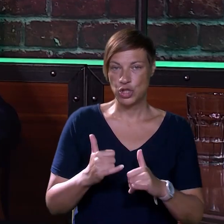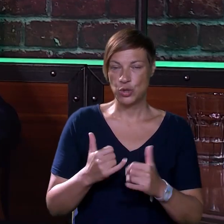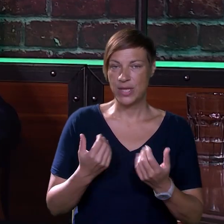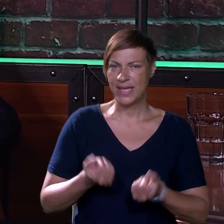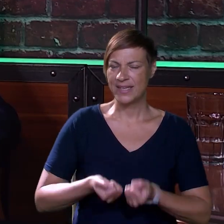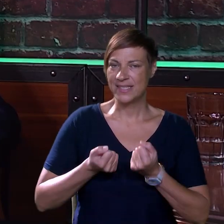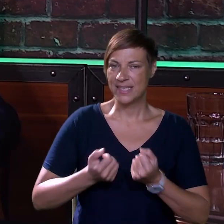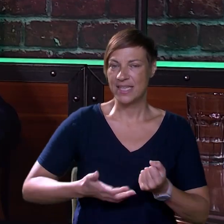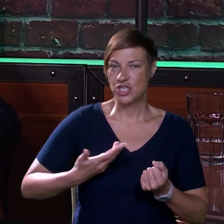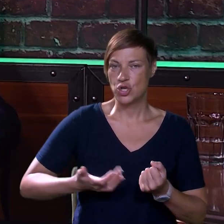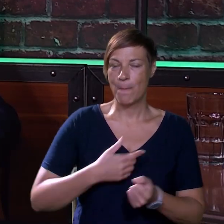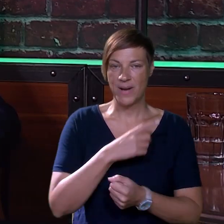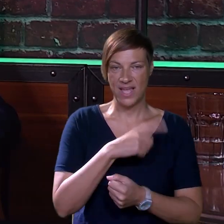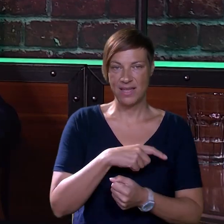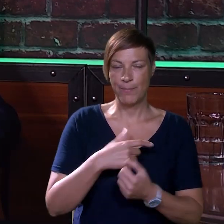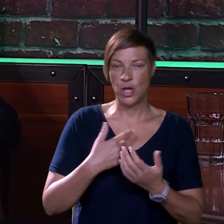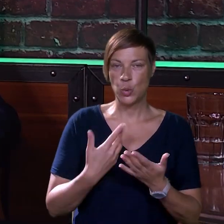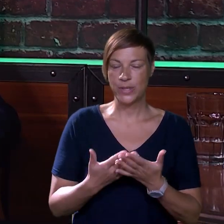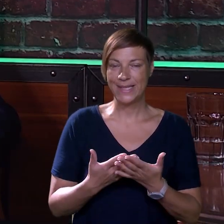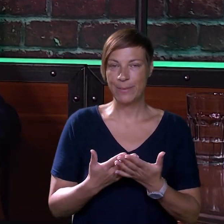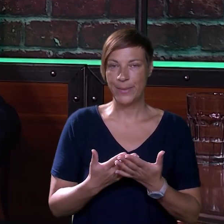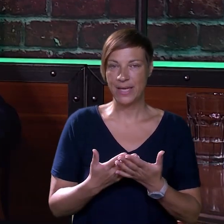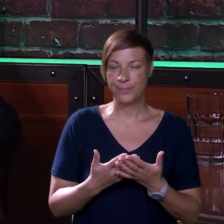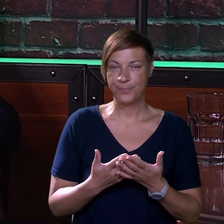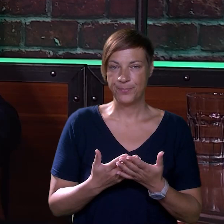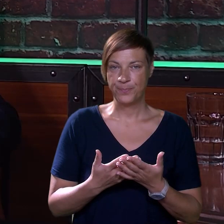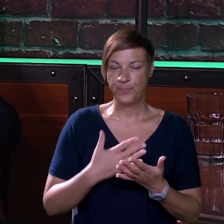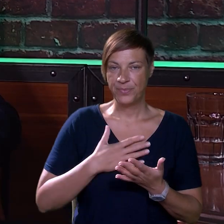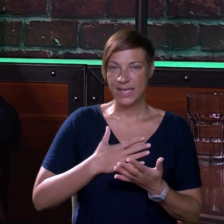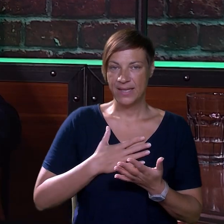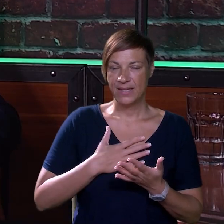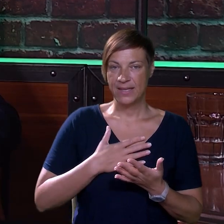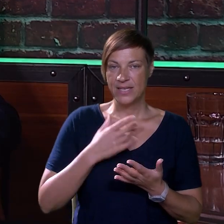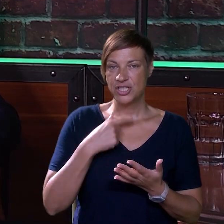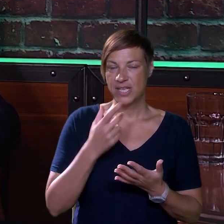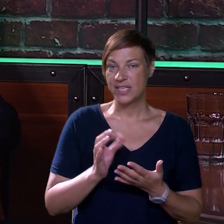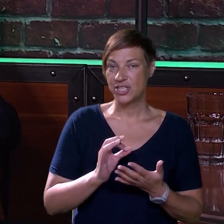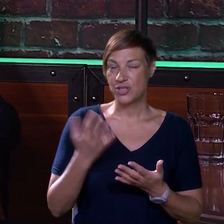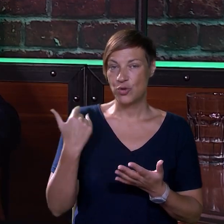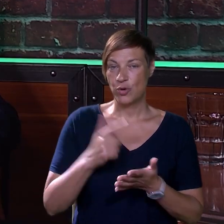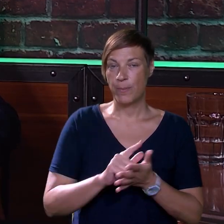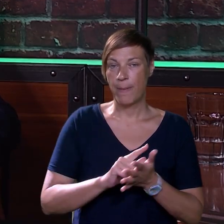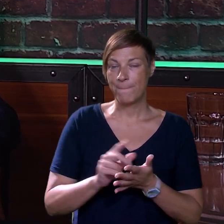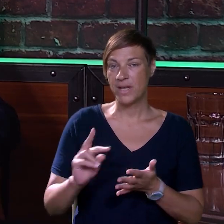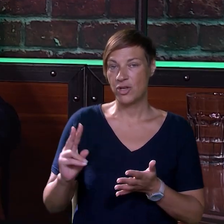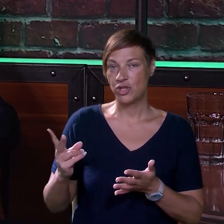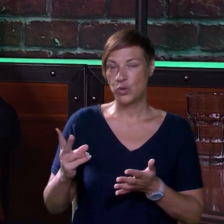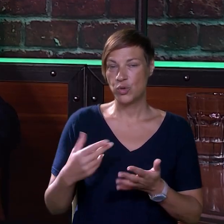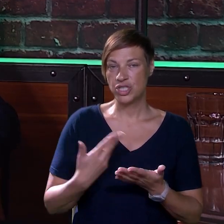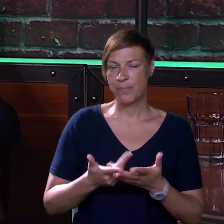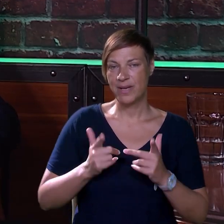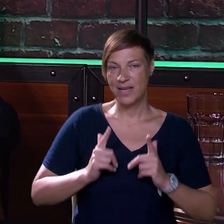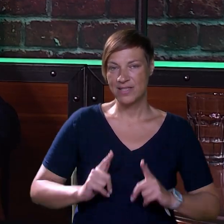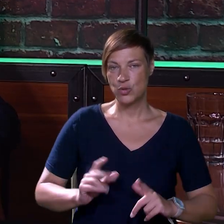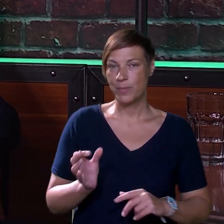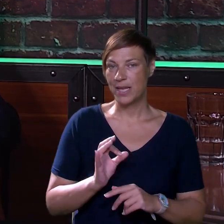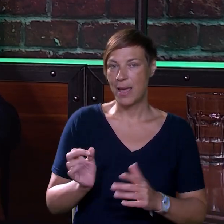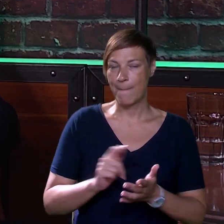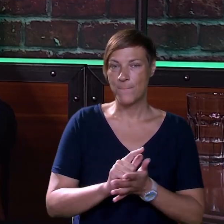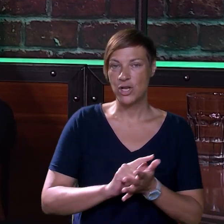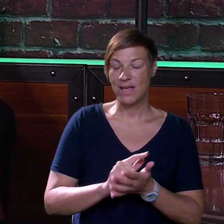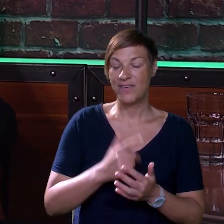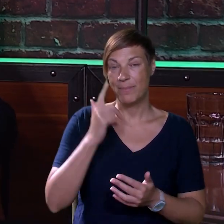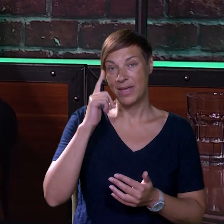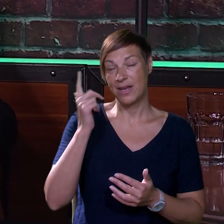je jako teško mladim ljudima. U naše, da rečete, doba bilo je to sasvim drukčije, bila su to neka mirnija, bolja vremena